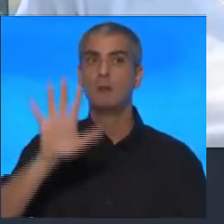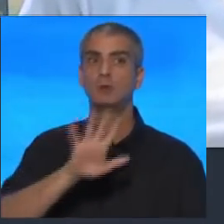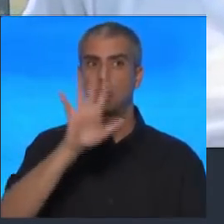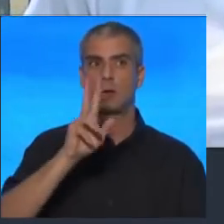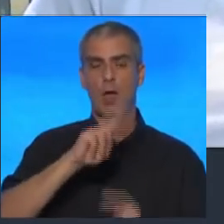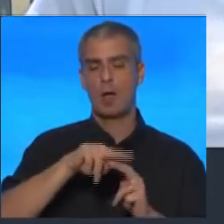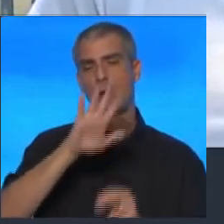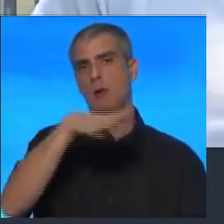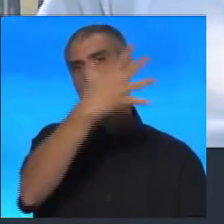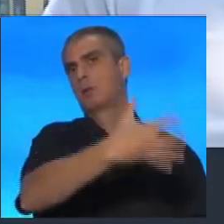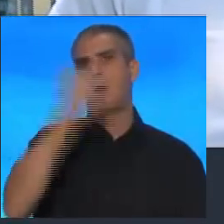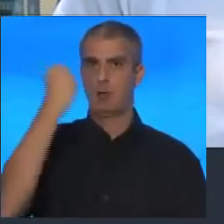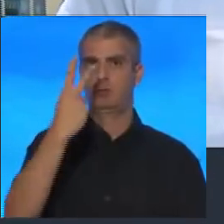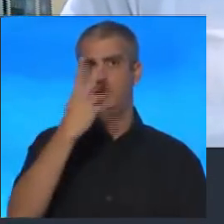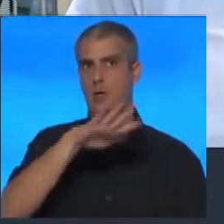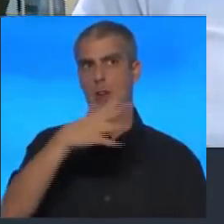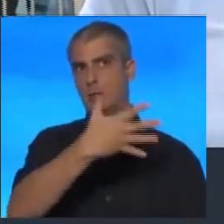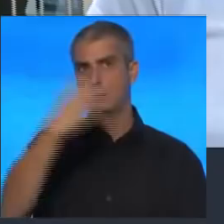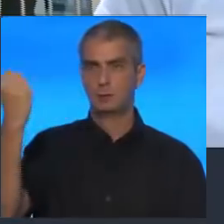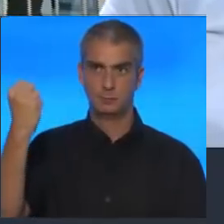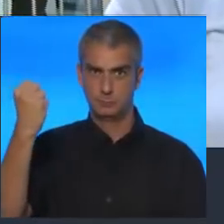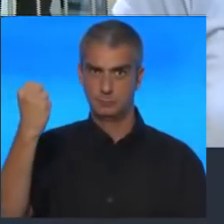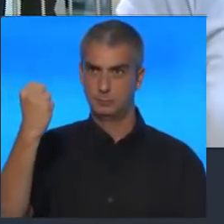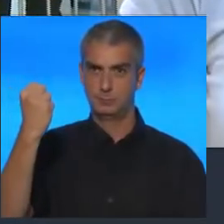Потом детей моих забрали.